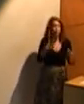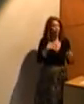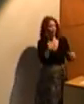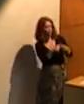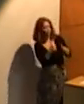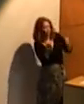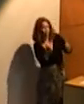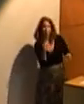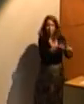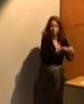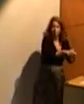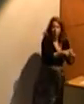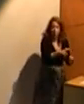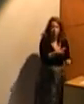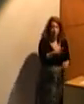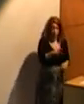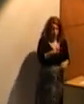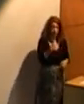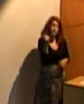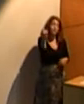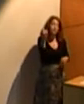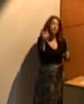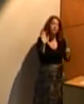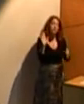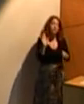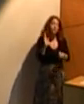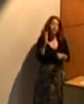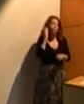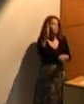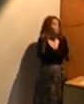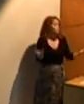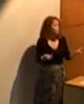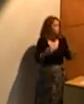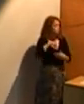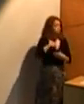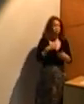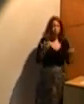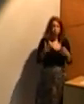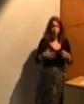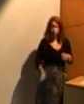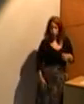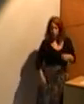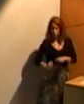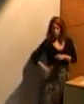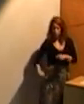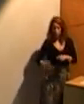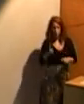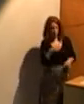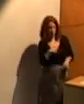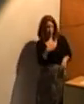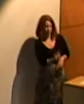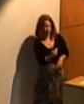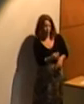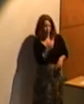encore plus loin si je décide que c'est mieux d'avoir des des lames à la place des jambes pourquoi je ferais pas amputer mes enfants